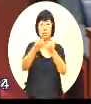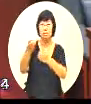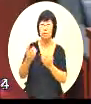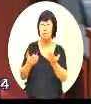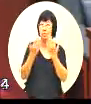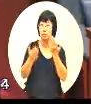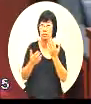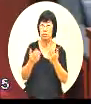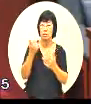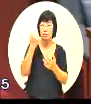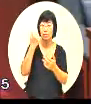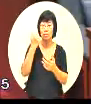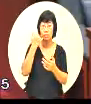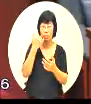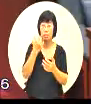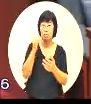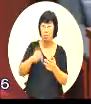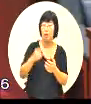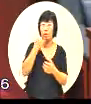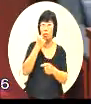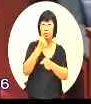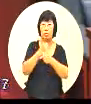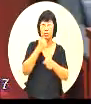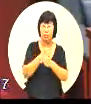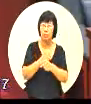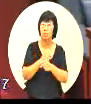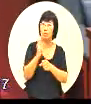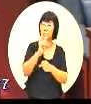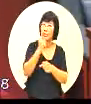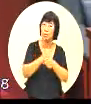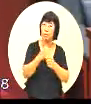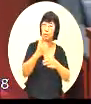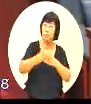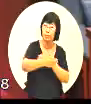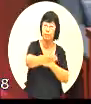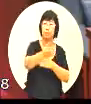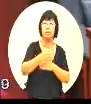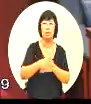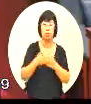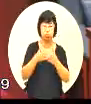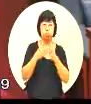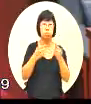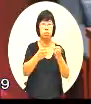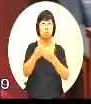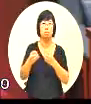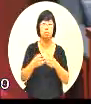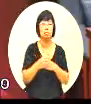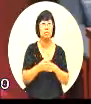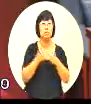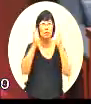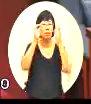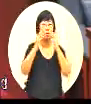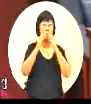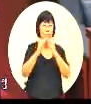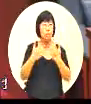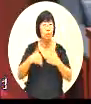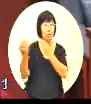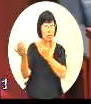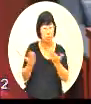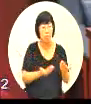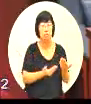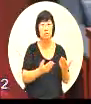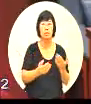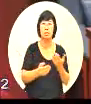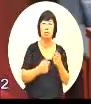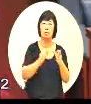能做，做到什么程度，我干嘛再开始应该让他去讨论？那我也觉得高雄市，我们也欢迎很多企业来投